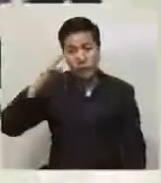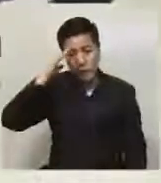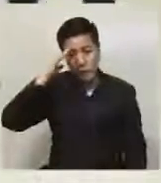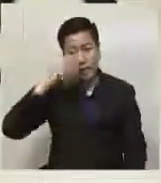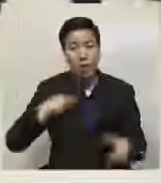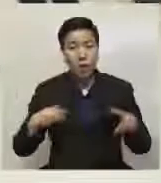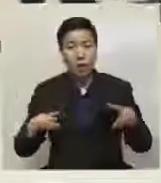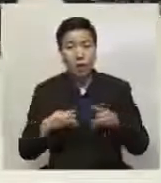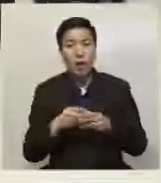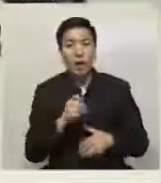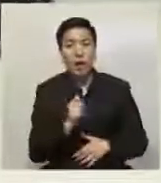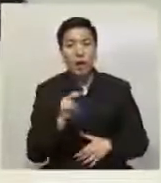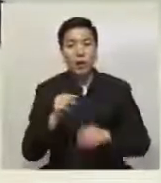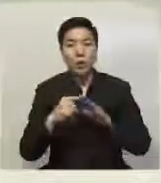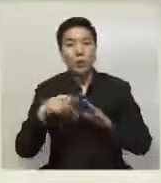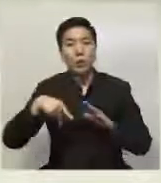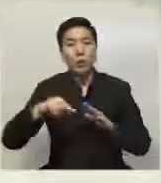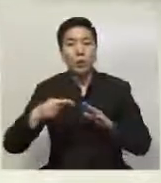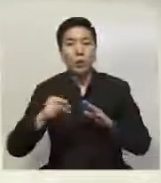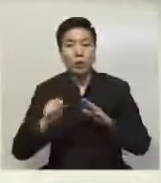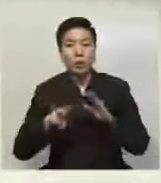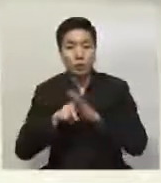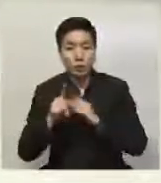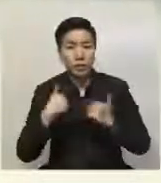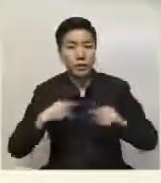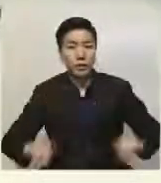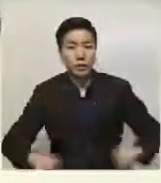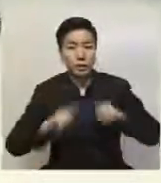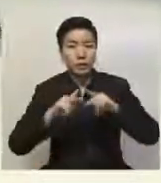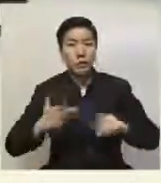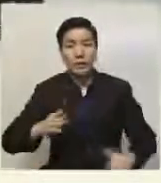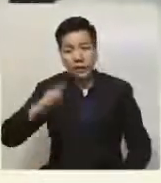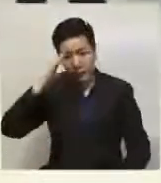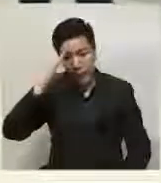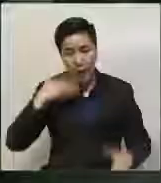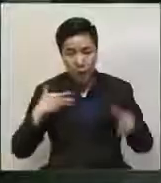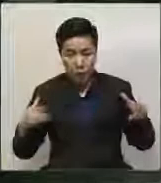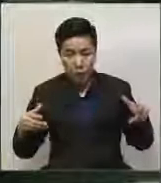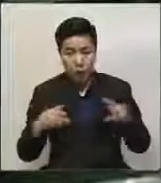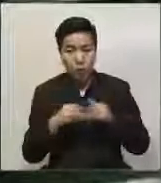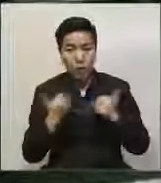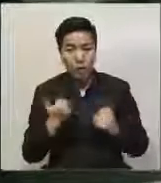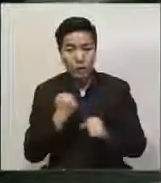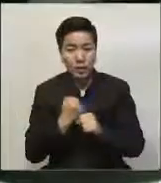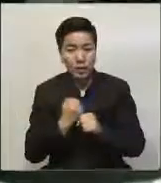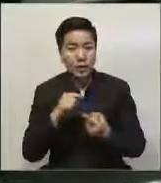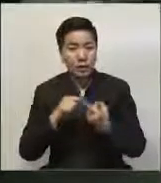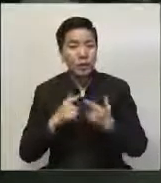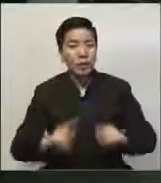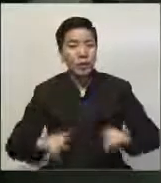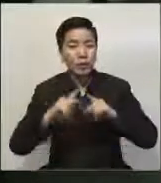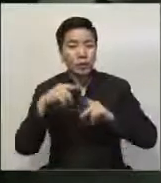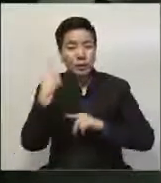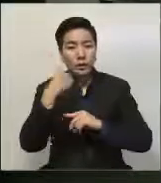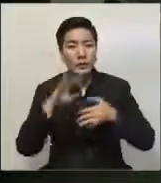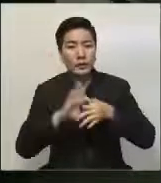ธ์จันทร์โอชาพร้อมด้วยพลเอกอนุพงษ์เผ่าจินดารัฐมนตรีว่าการกระทรวงมหาดไทยและนายวีรศักดิ์โคสุรัตน์รัฐมนตรีว่าการกระทรว